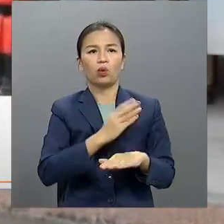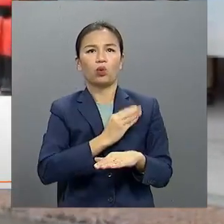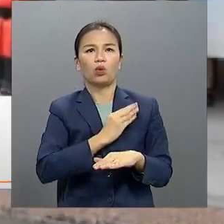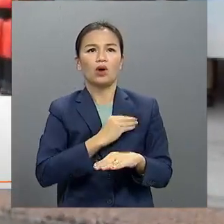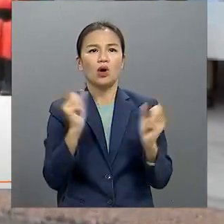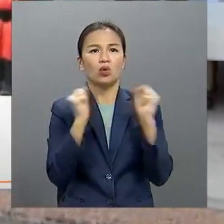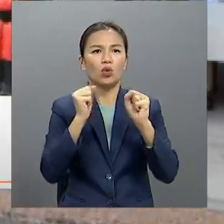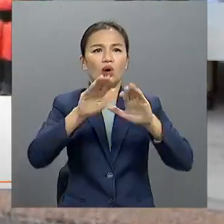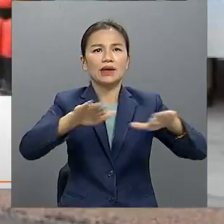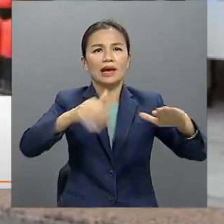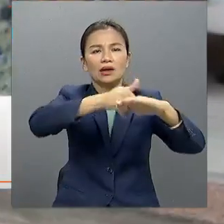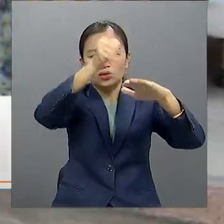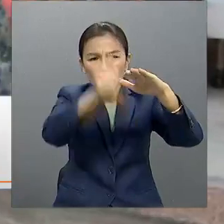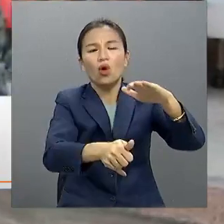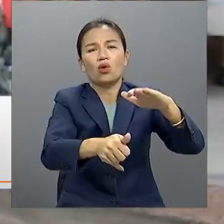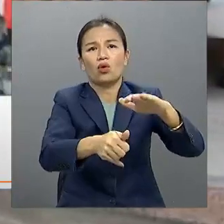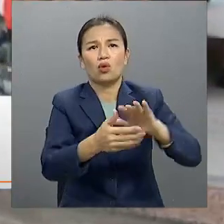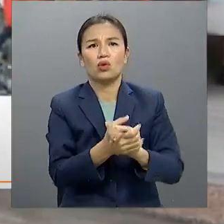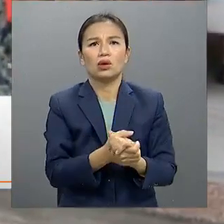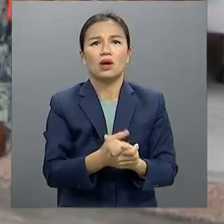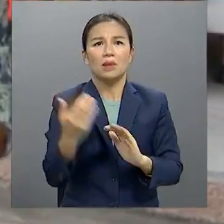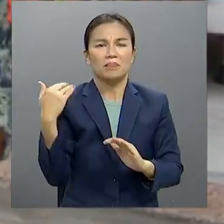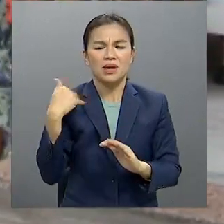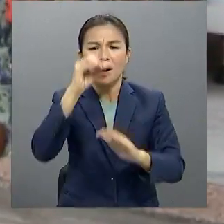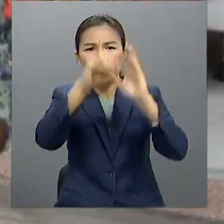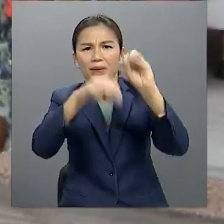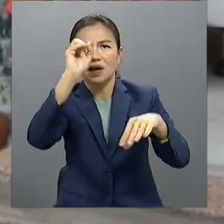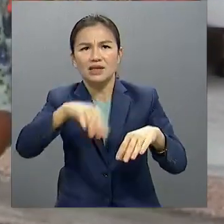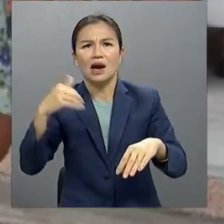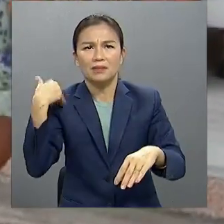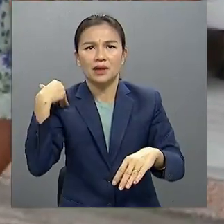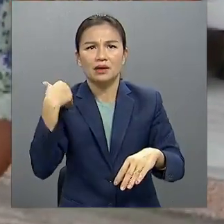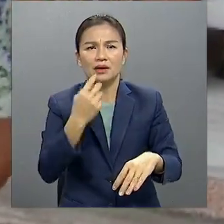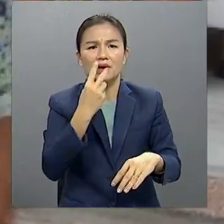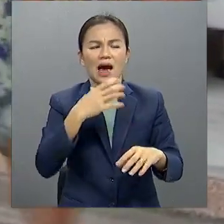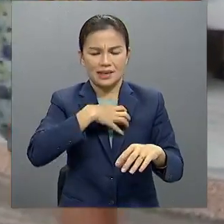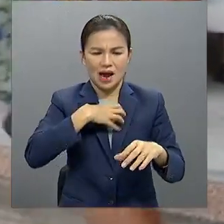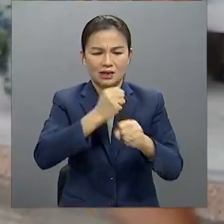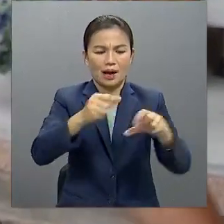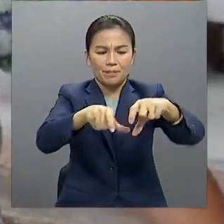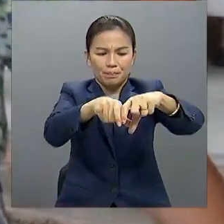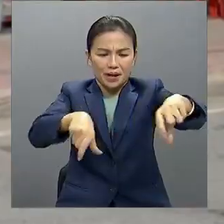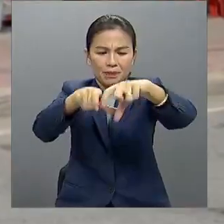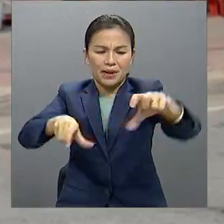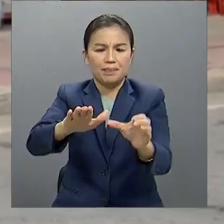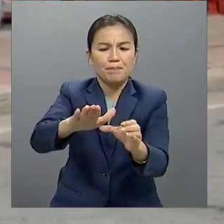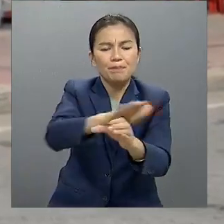วก็มันมีขยะในนั้นเยอะก็จะให้มาปิดให้มันเรียบร้อยเด็กมันจะได้ไม่ตกเด็กมันต